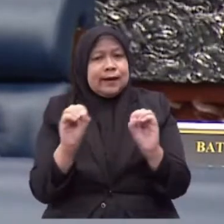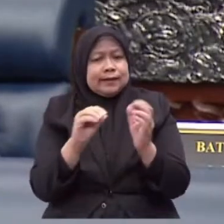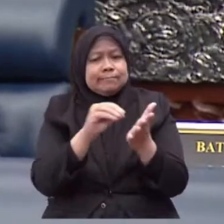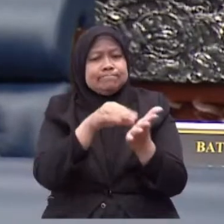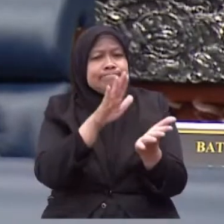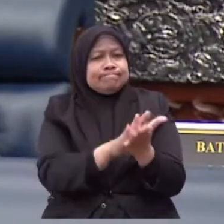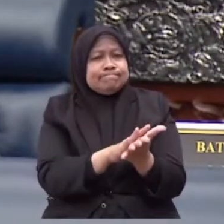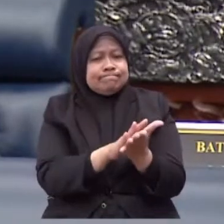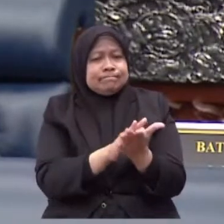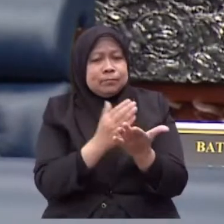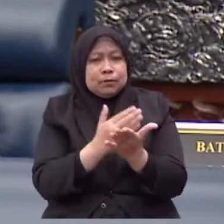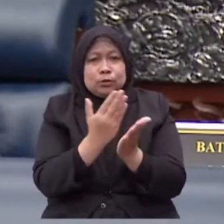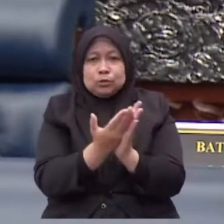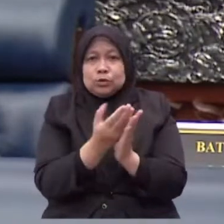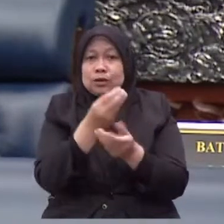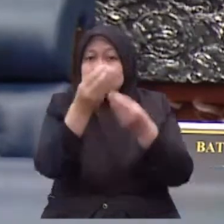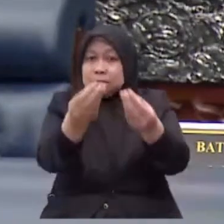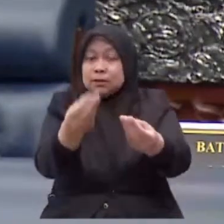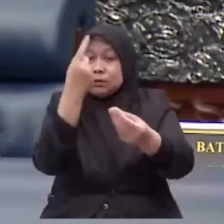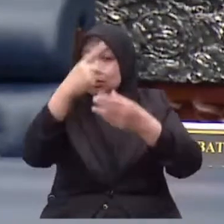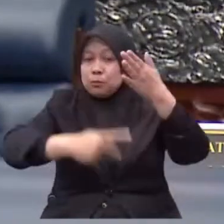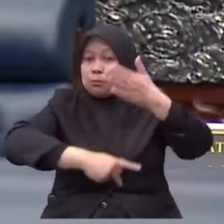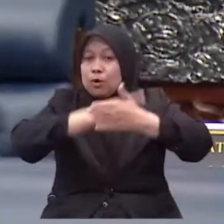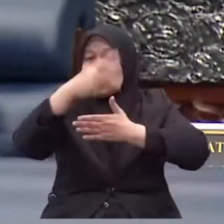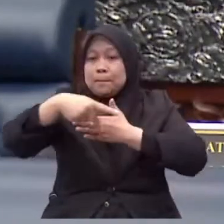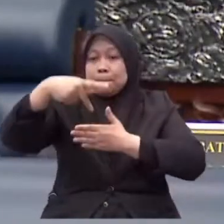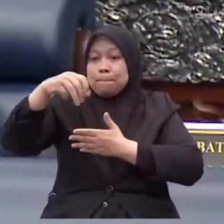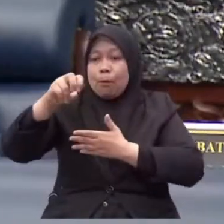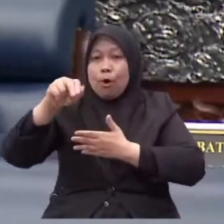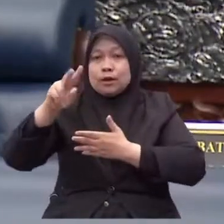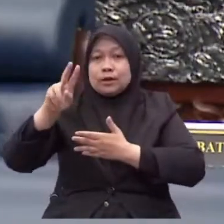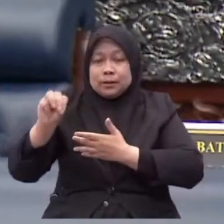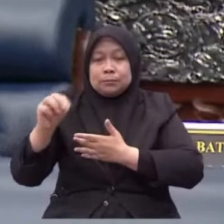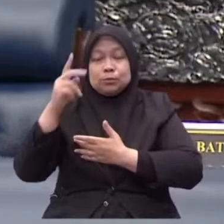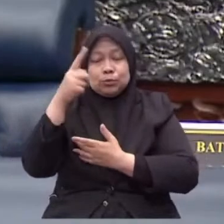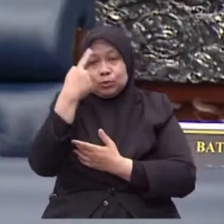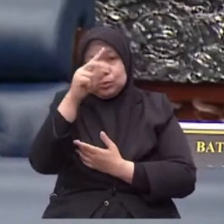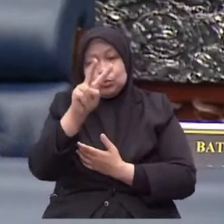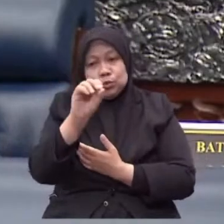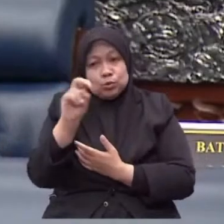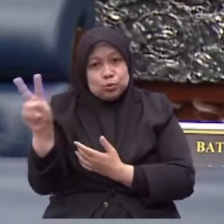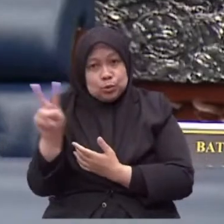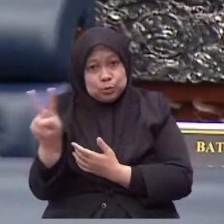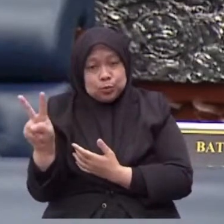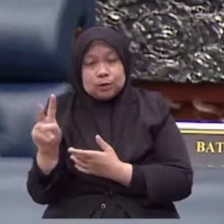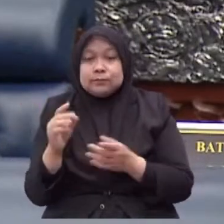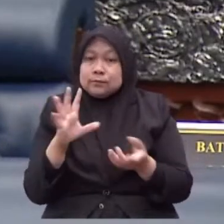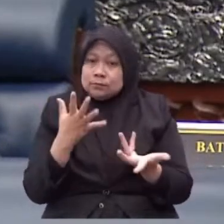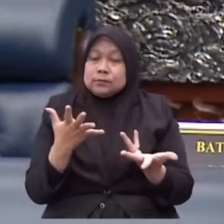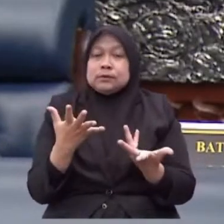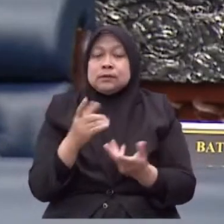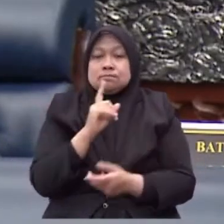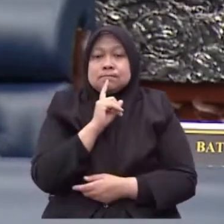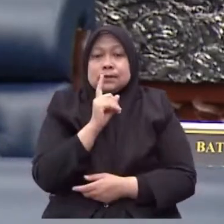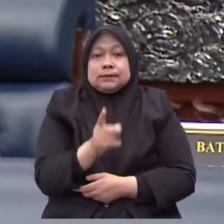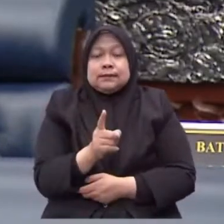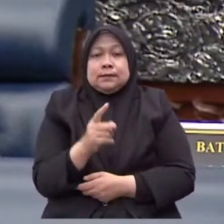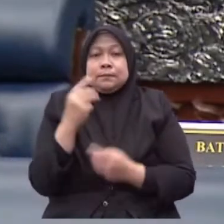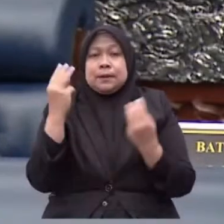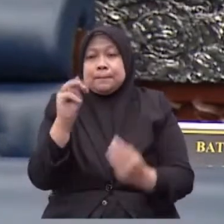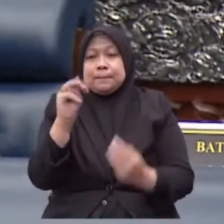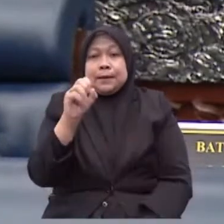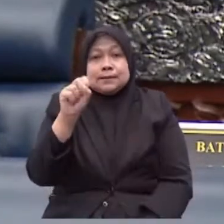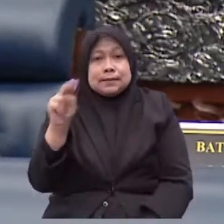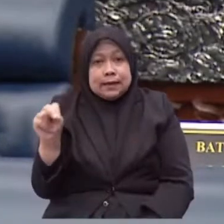ada niat tekan peruntukan yang diberikan untuk program podium bagi Tahun 2022 ini telah menyebabkan pihak